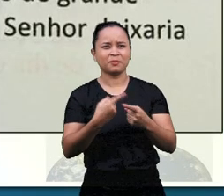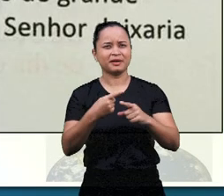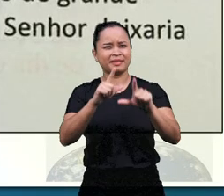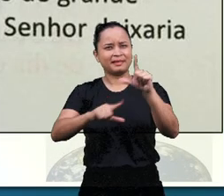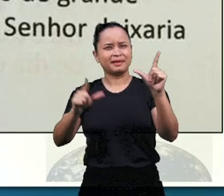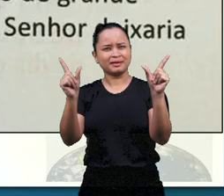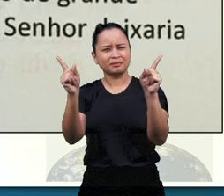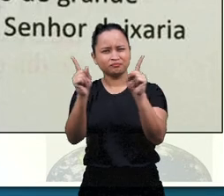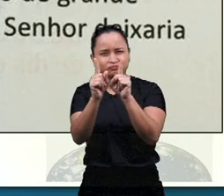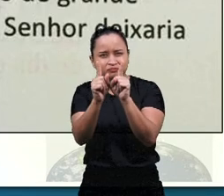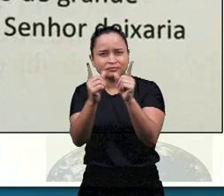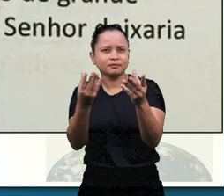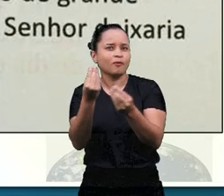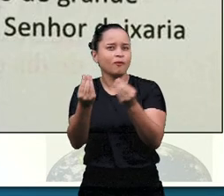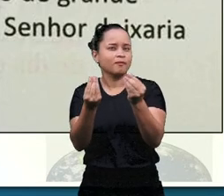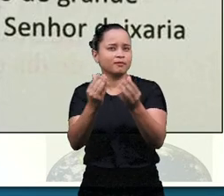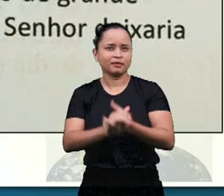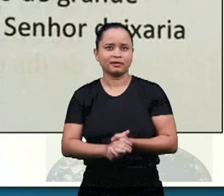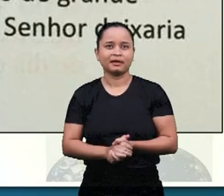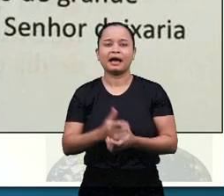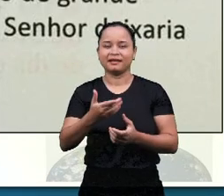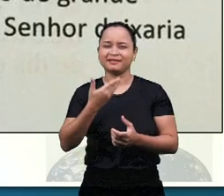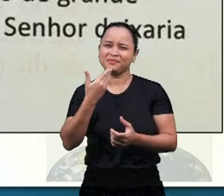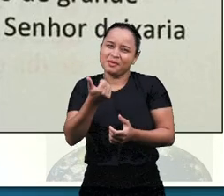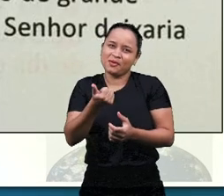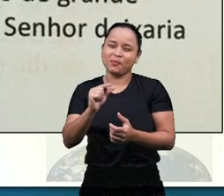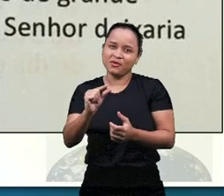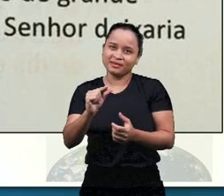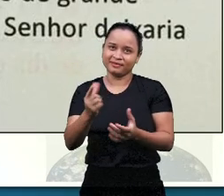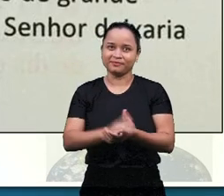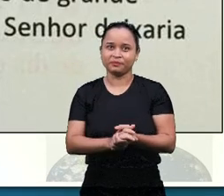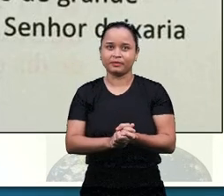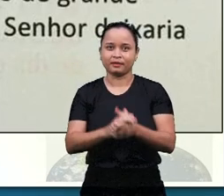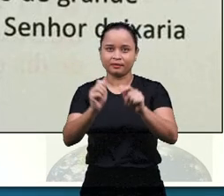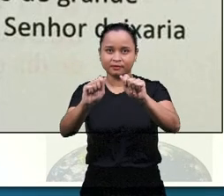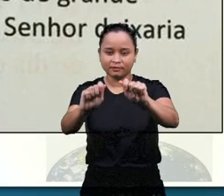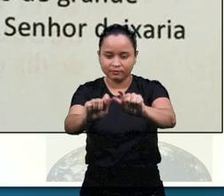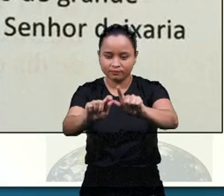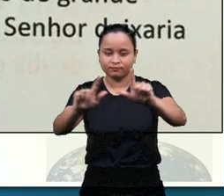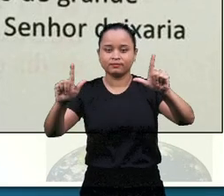On va voir ici. Voilà, c'est mieux, c'est mieux.